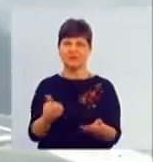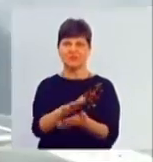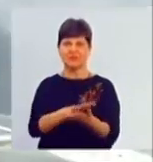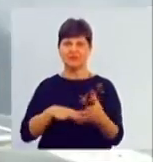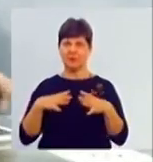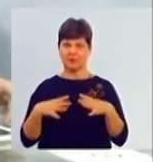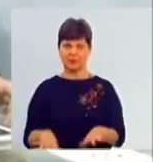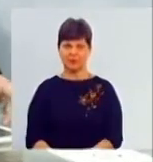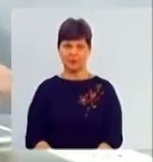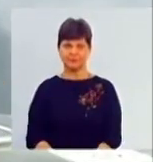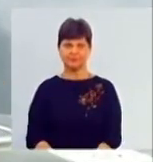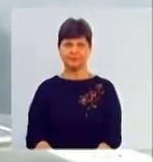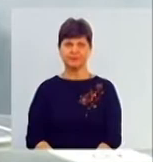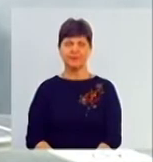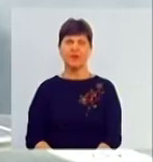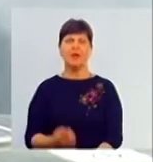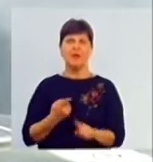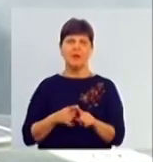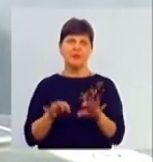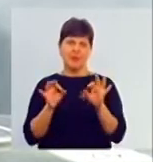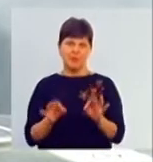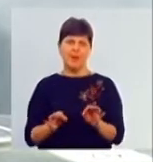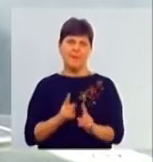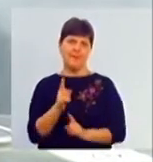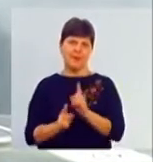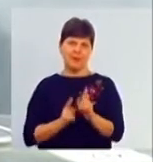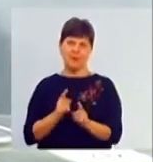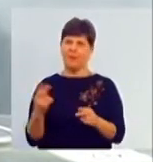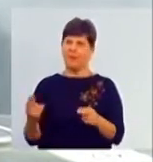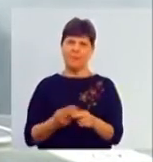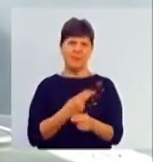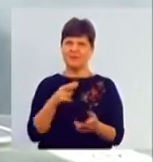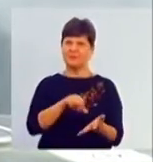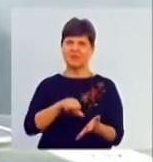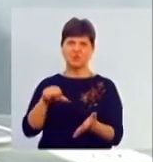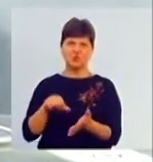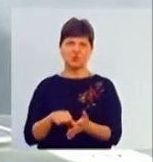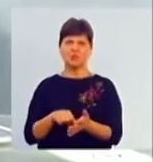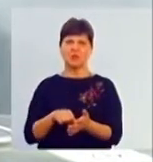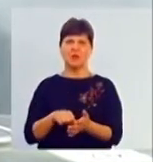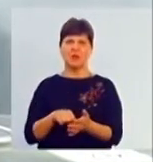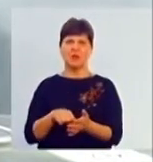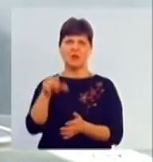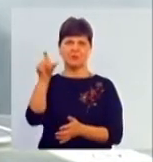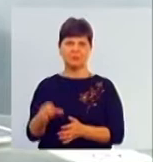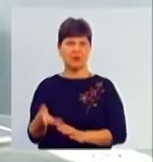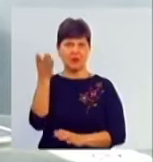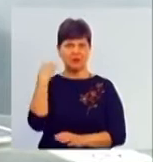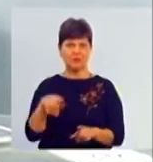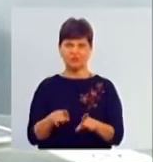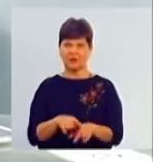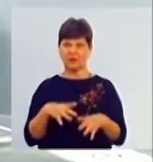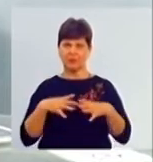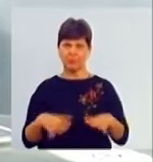Ну, безпрецедентний перерахунок без присутності фактично пенсіонерів. Раніше такого не було.